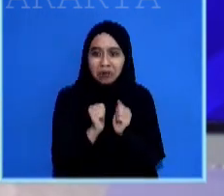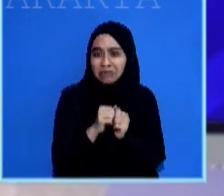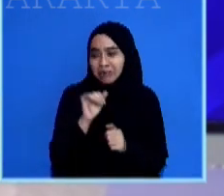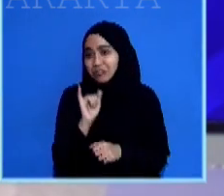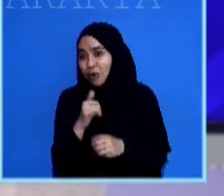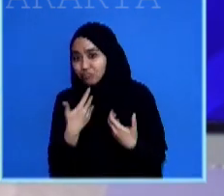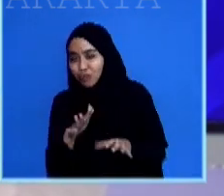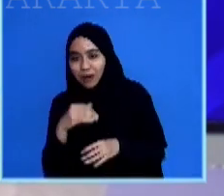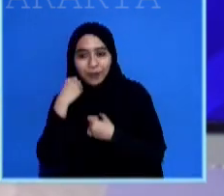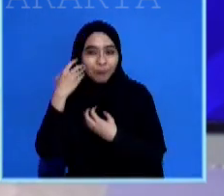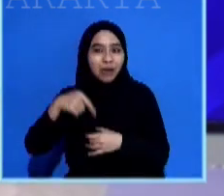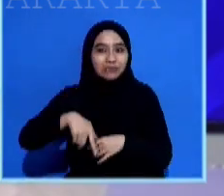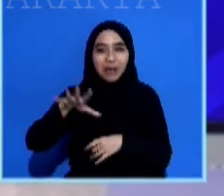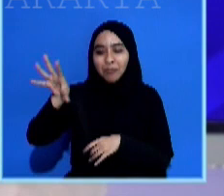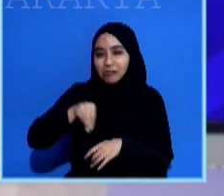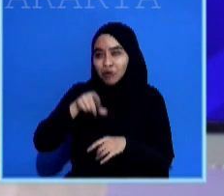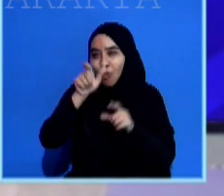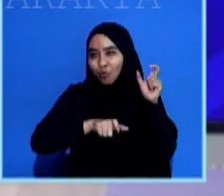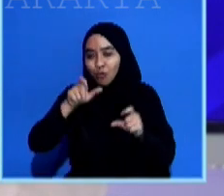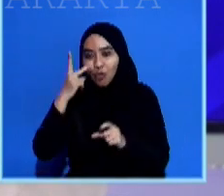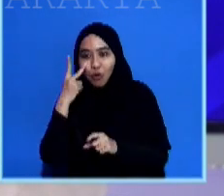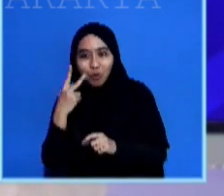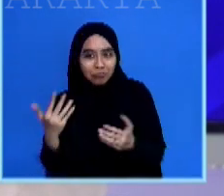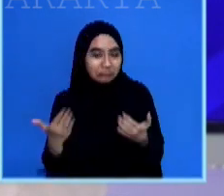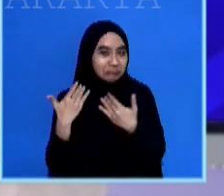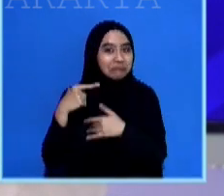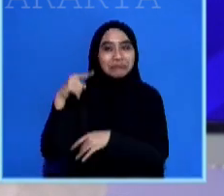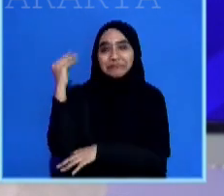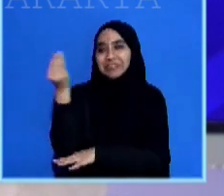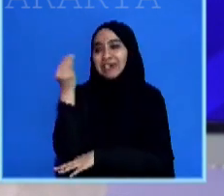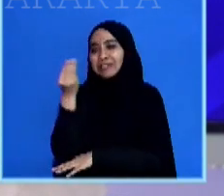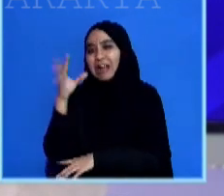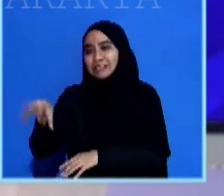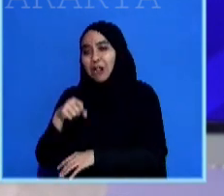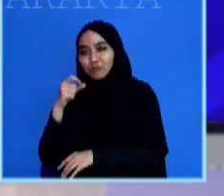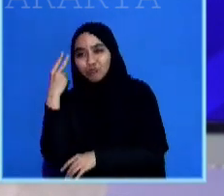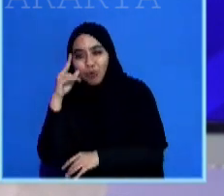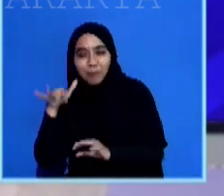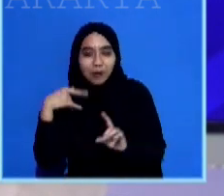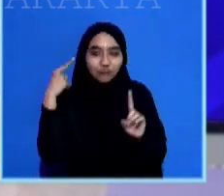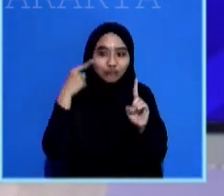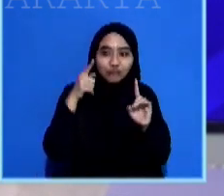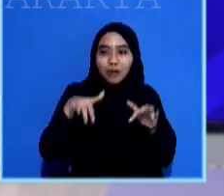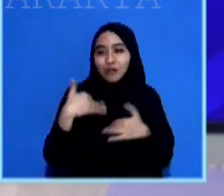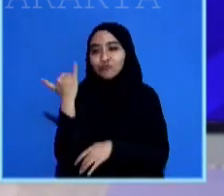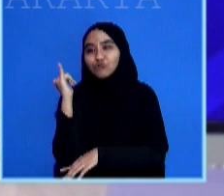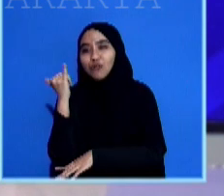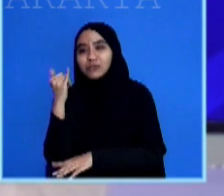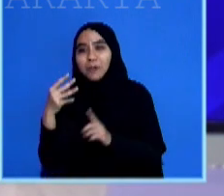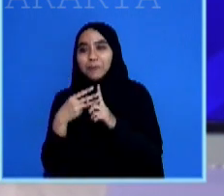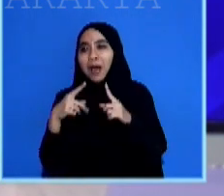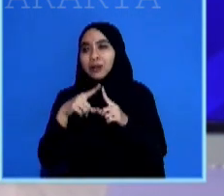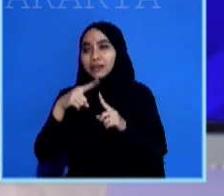segmen kali ini kita akan ajak pemirsa di rumah untuk berwisata kita akan ajak pemirsa di rumah untuk menuju ke Jogja bagian Barat di mana itu